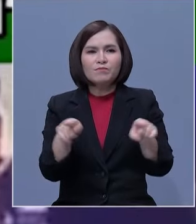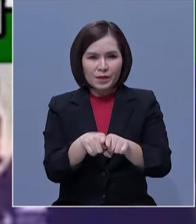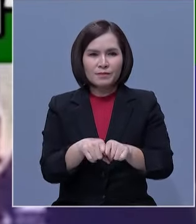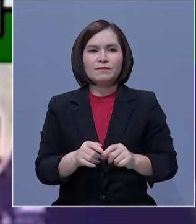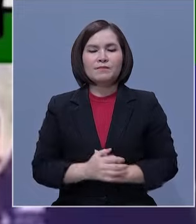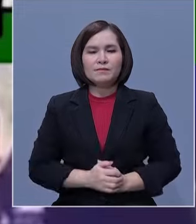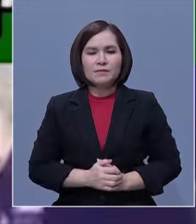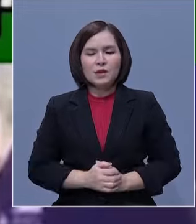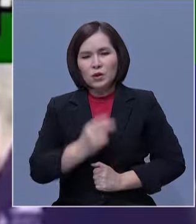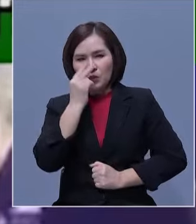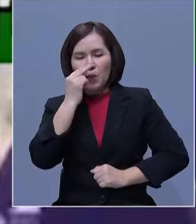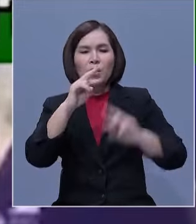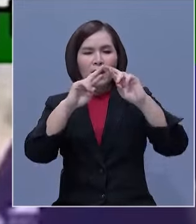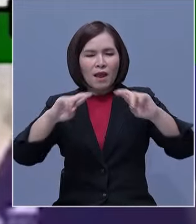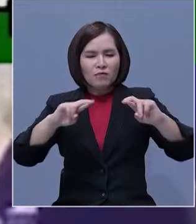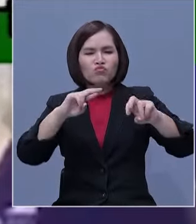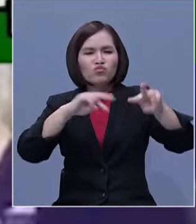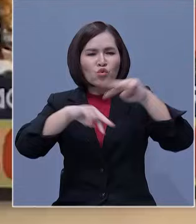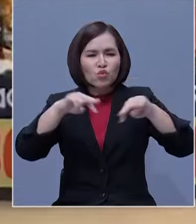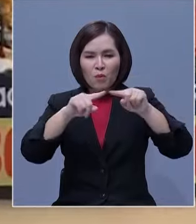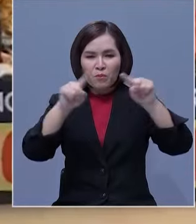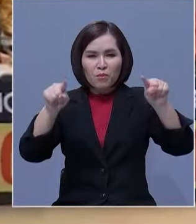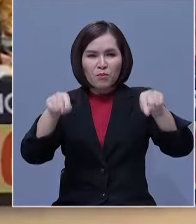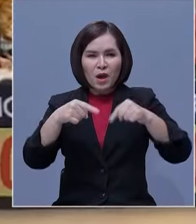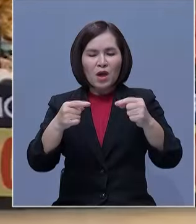จากนี้จากการตรวจสอบร้านนี้พบว่าไม่มีใบอนุ